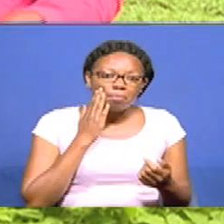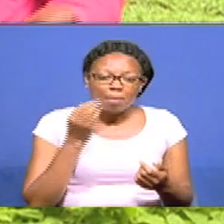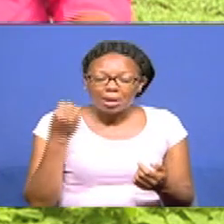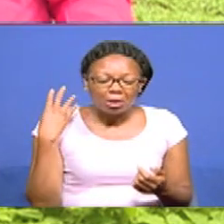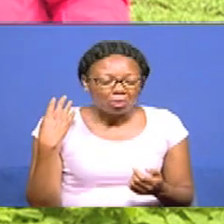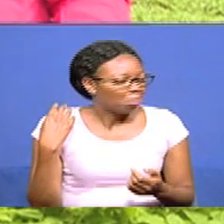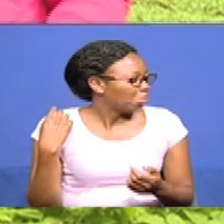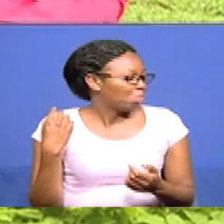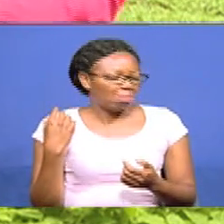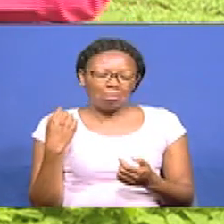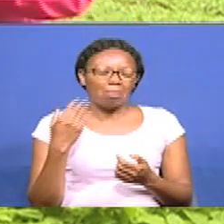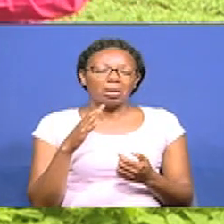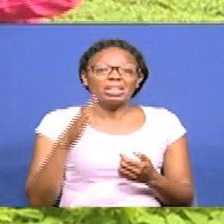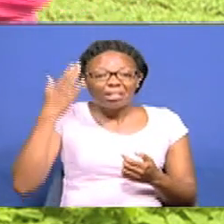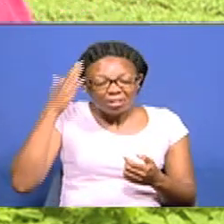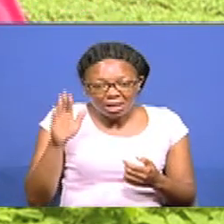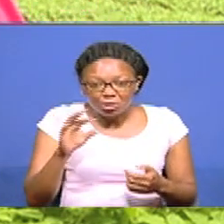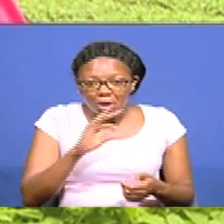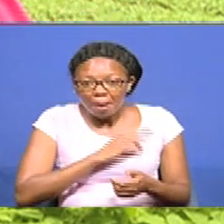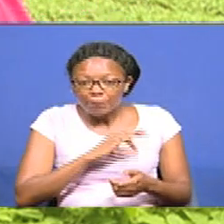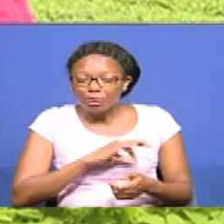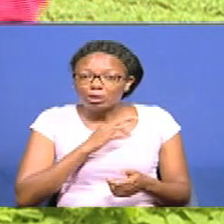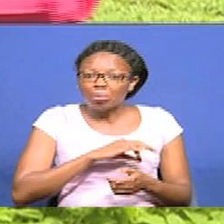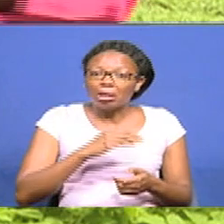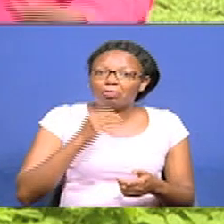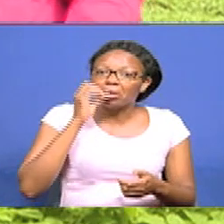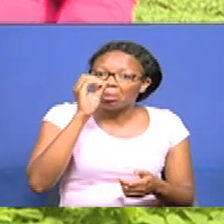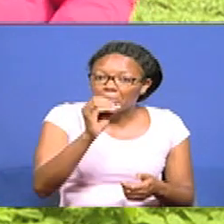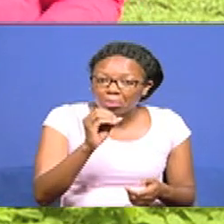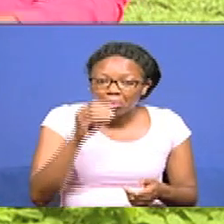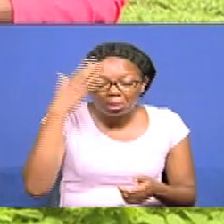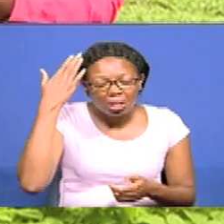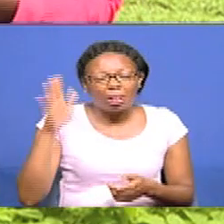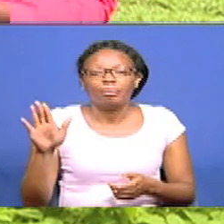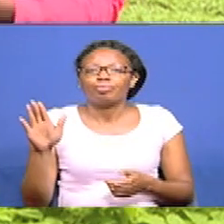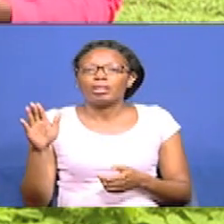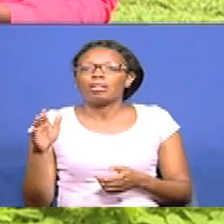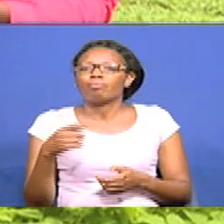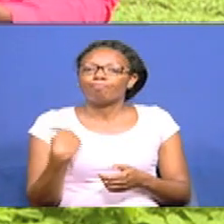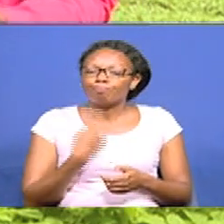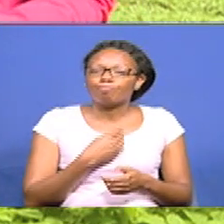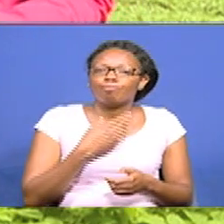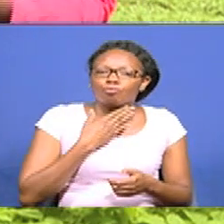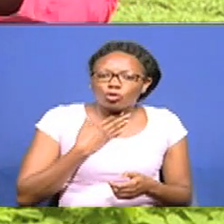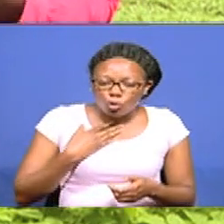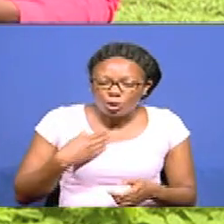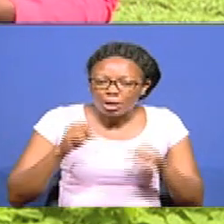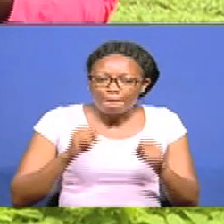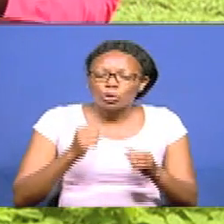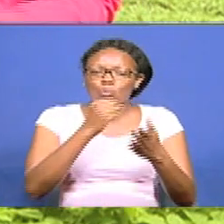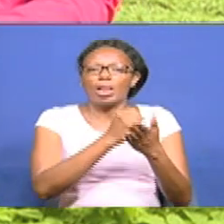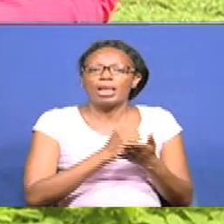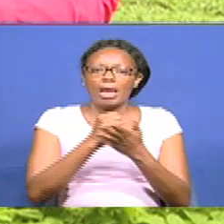faida ama hapati faida. Saigine akona ng'ombe, kumbe pesa inatoka kwa ng'ombe inaenda kwa mumea. Sasa ile tungetaka sana ni